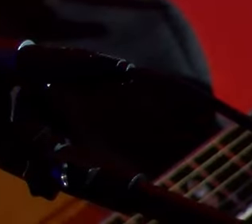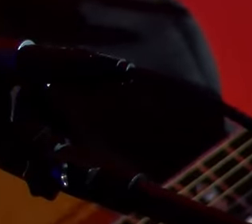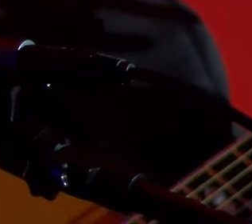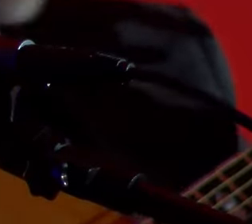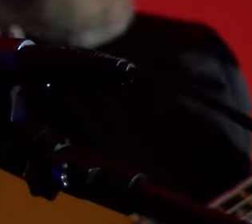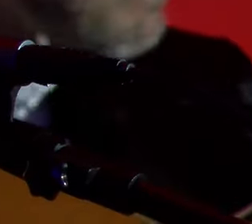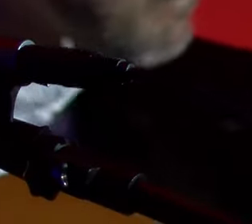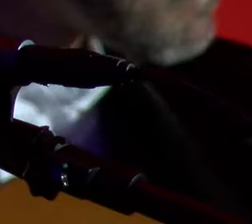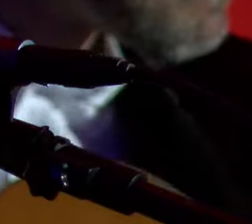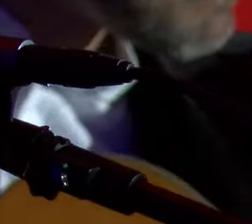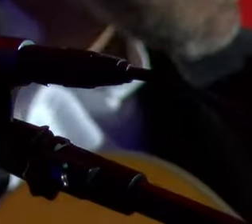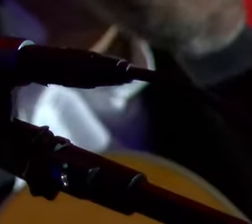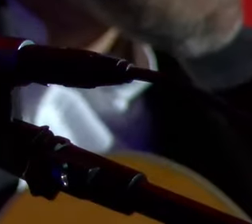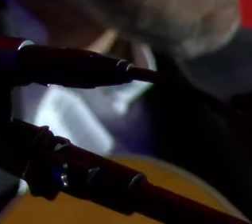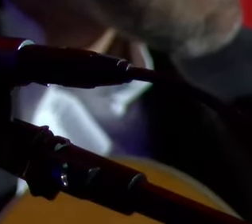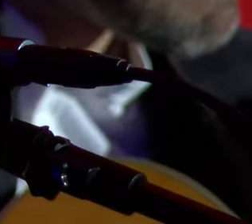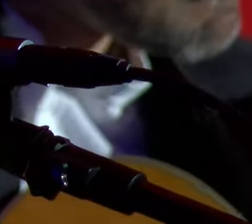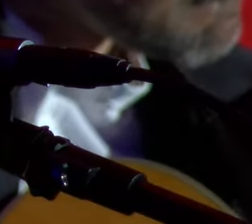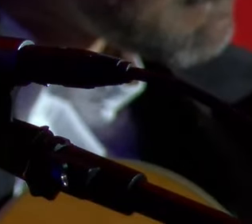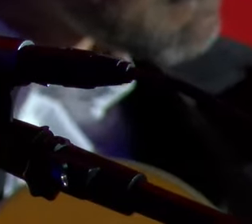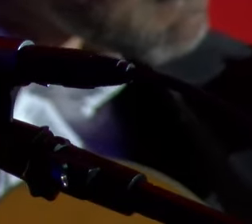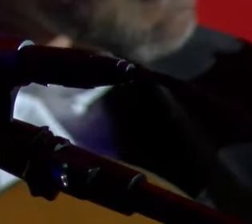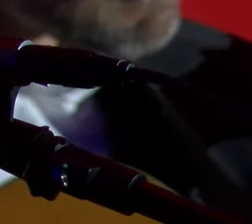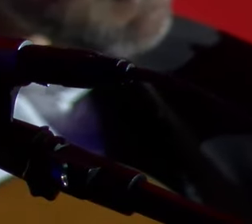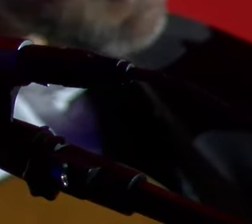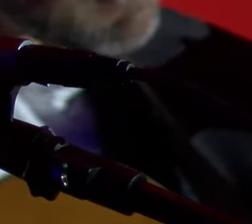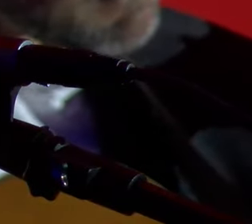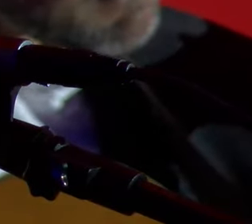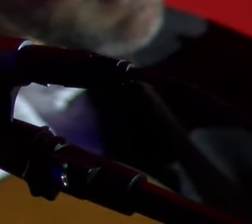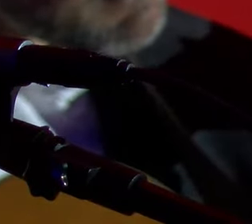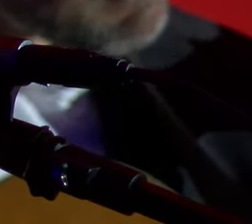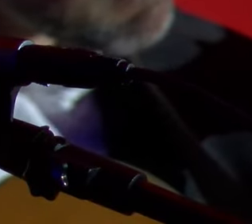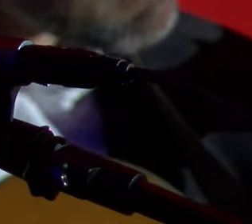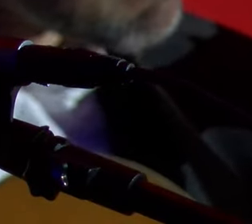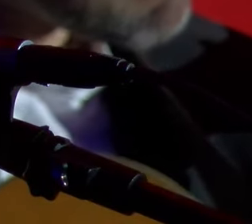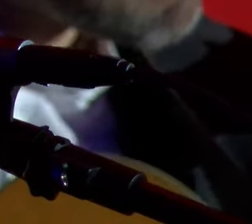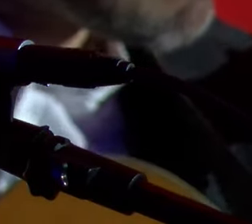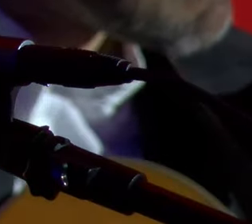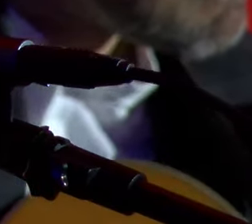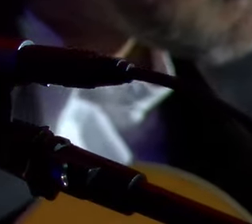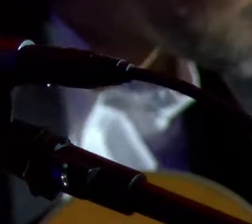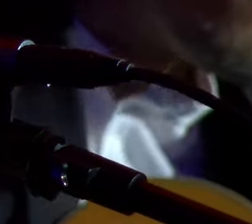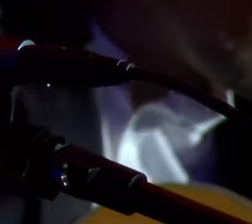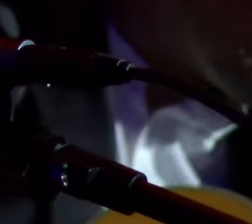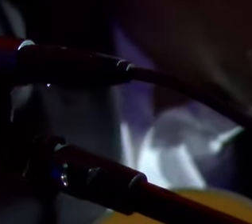raczysz na tej niskiej ziemi.